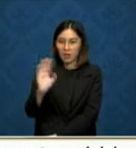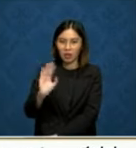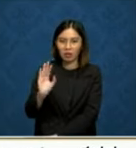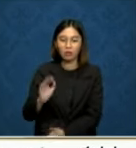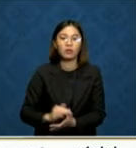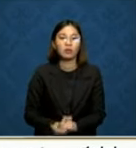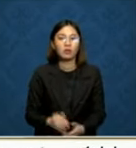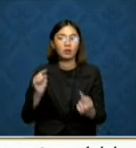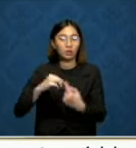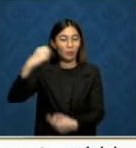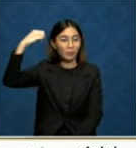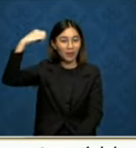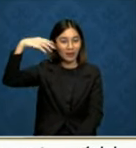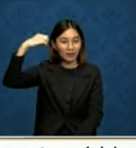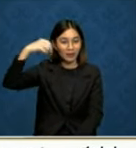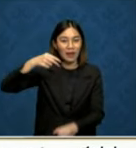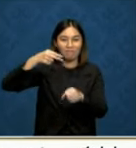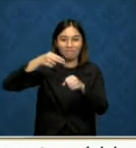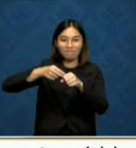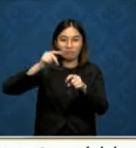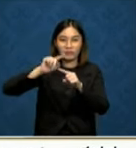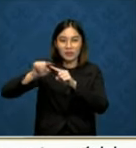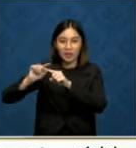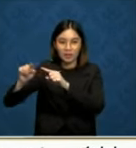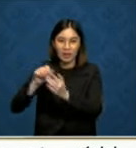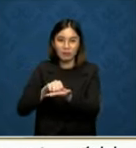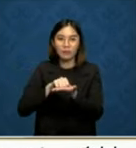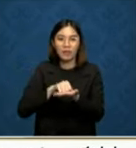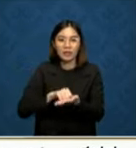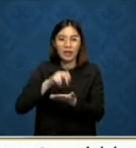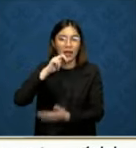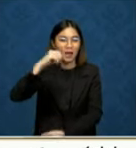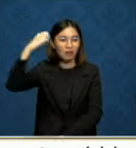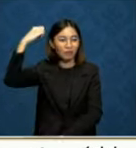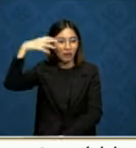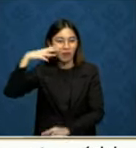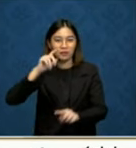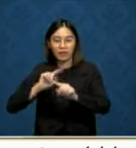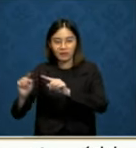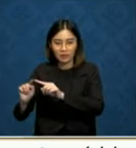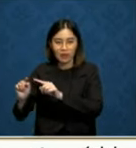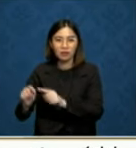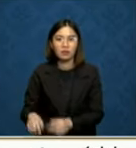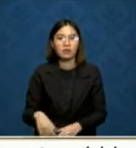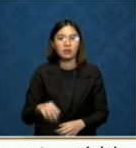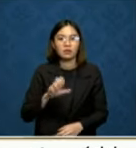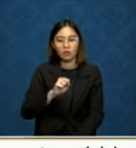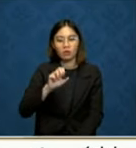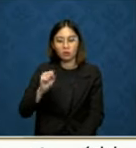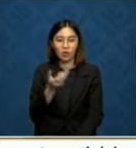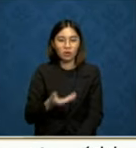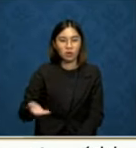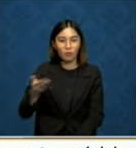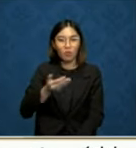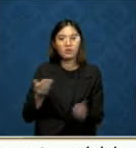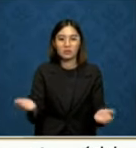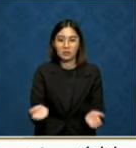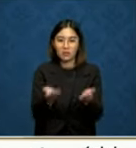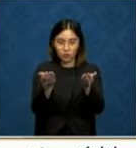ส่นด้านพลังงานบริการสานะและสิ่งวัล้มบคิดว่า สภาพท แนรัศดริร